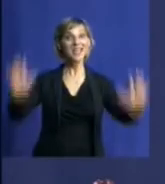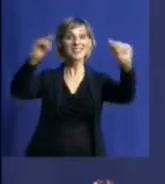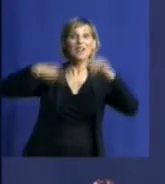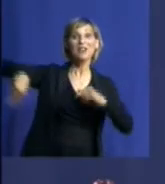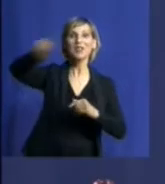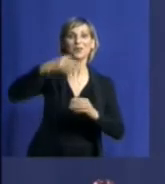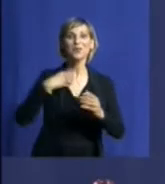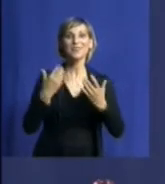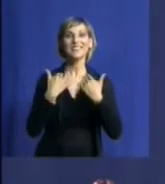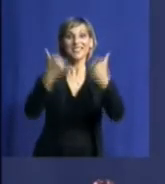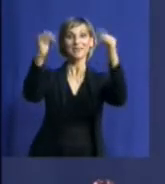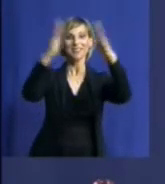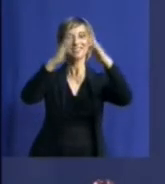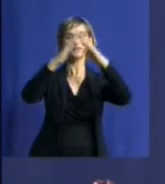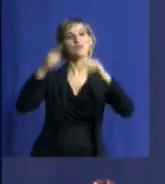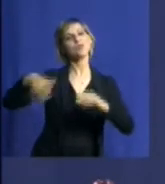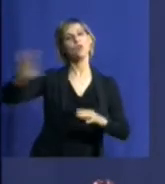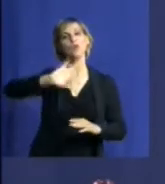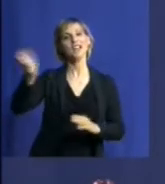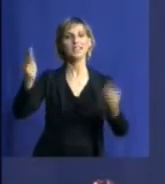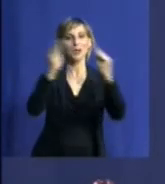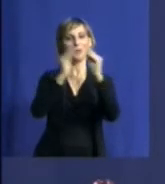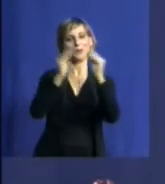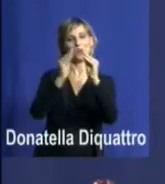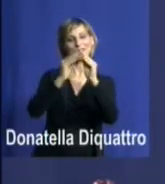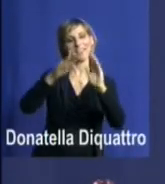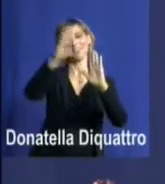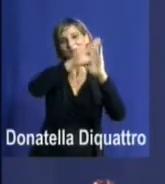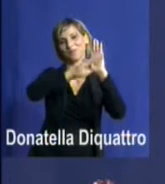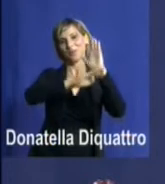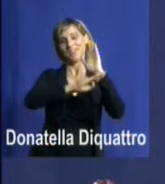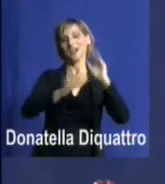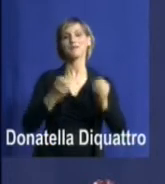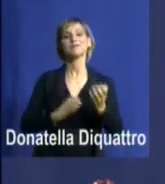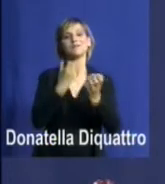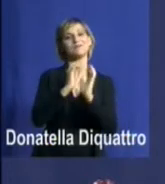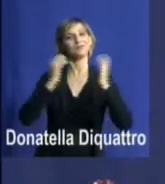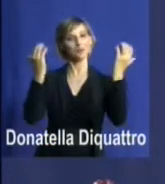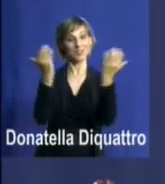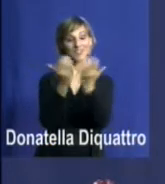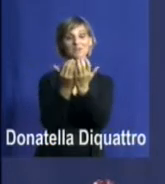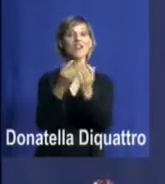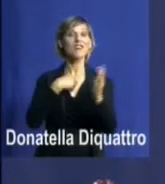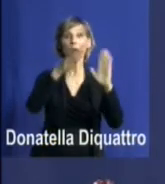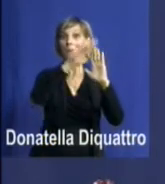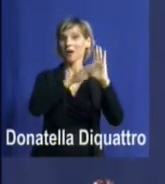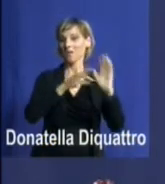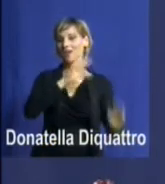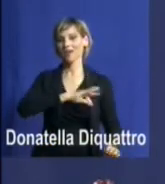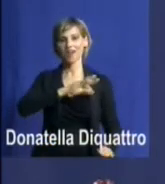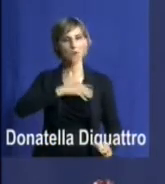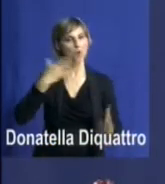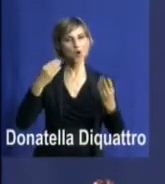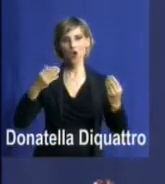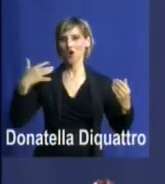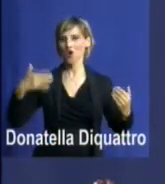Salve a tutti i telespettatori, benvenuti ad un'altra puntata di Spazi Possibili, questo format che io reputo molto interessante perché